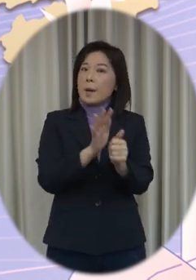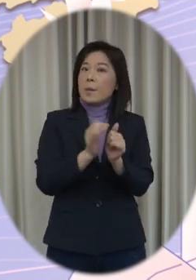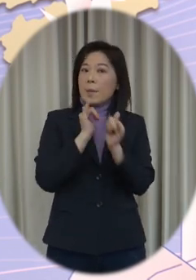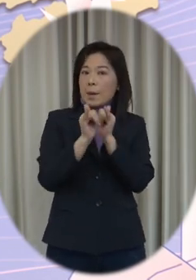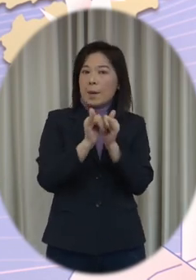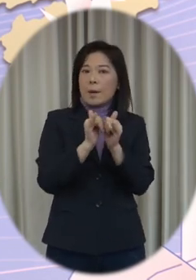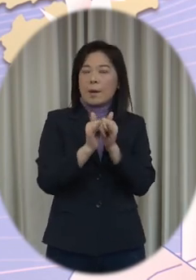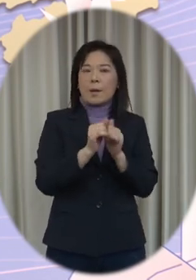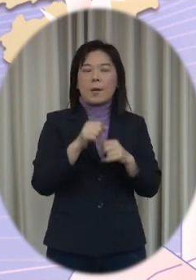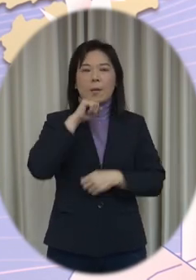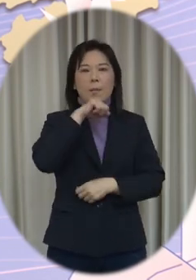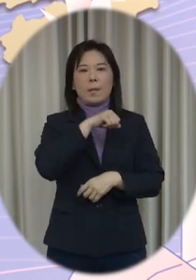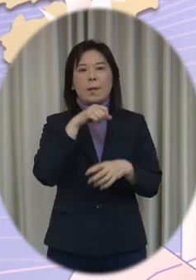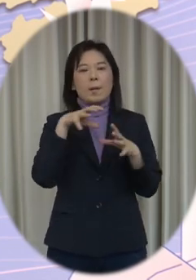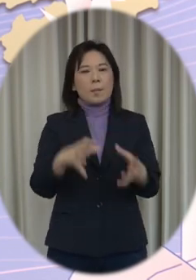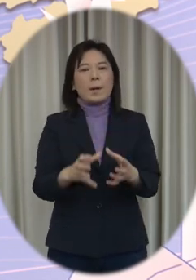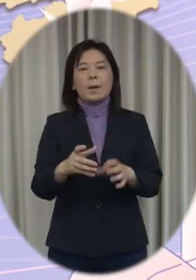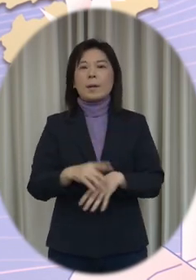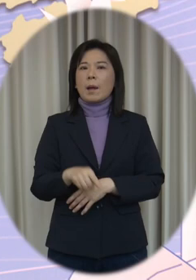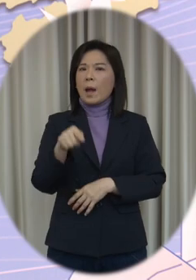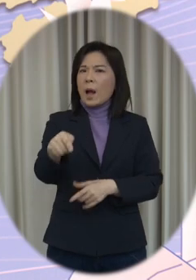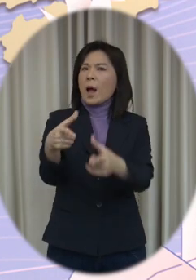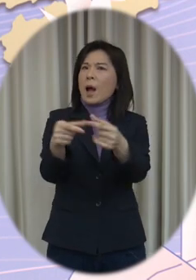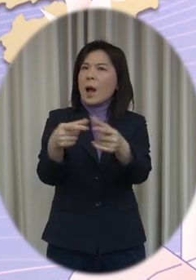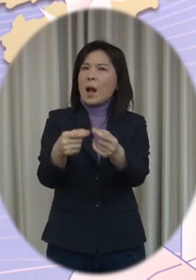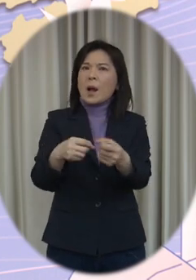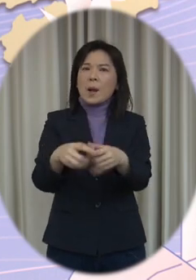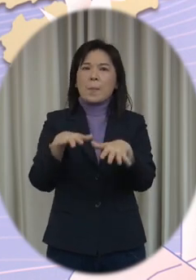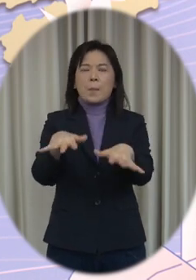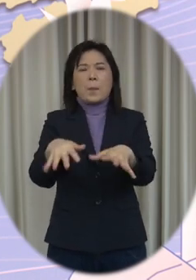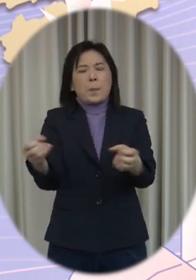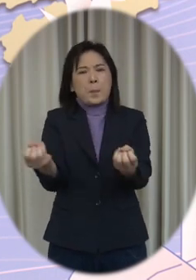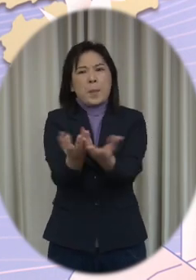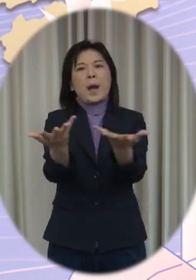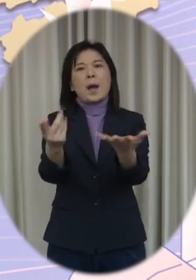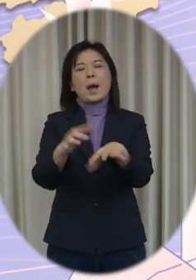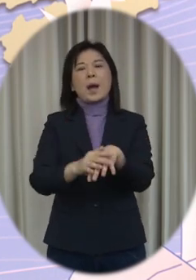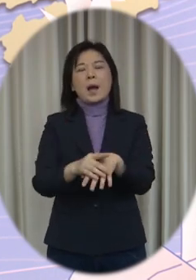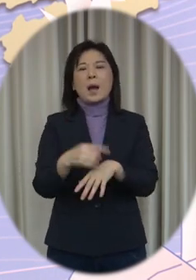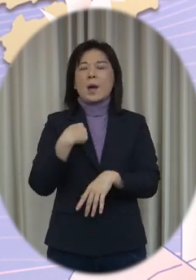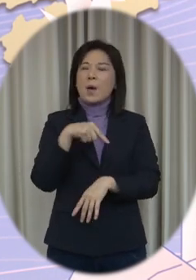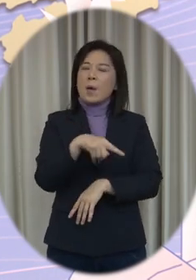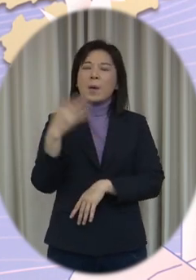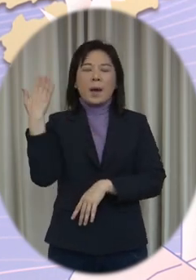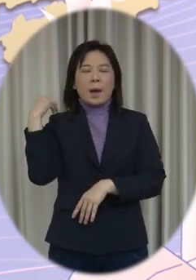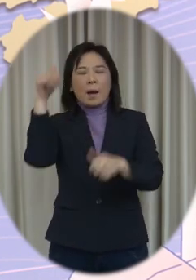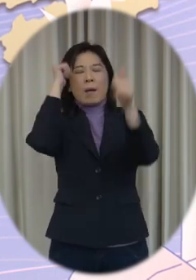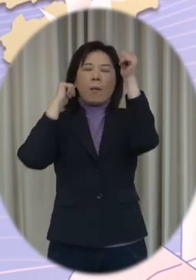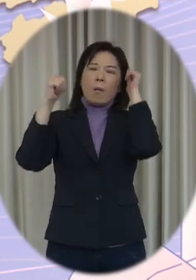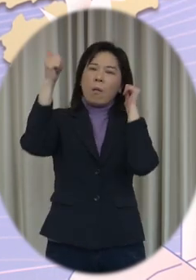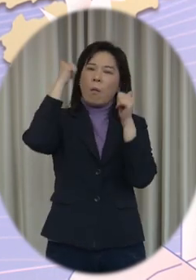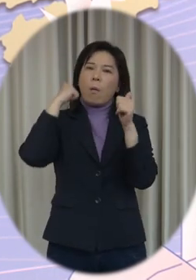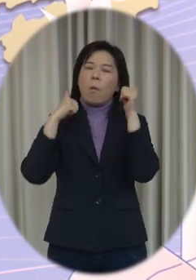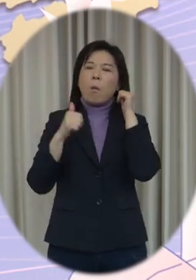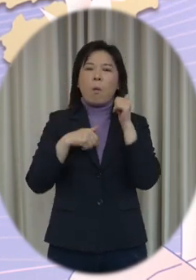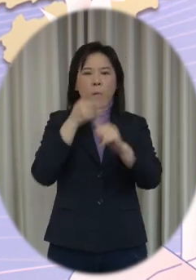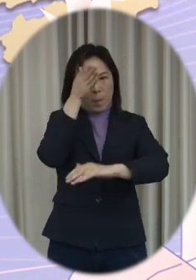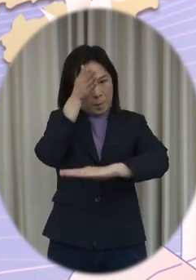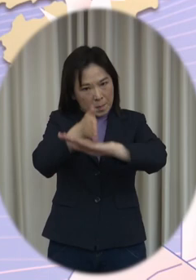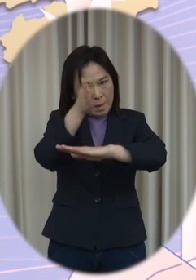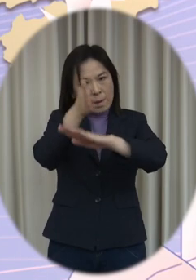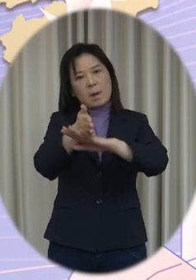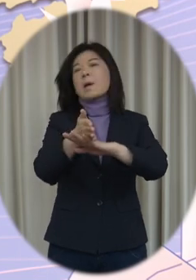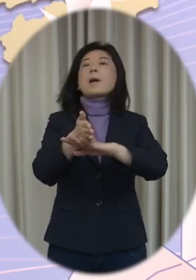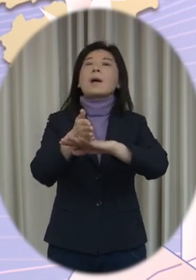的故乡遭逢天灾重创，我们秉持滴水之恩当涌泉相报的台湾人精